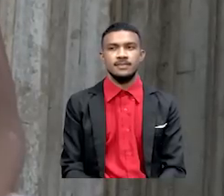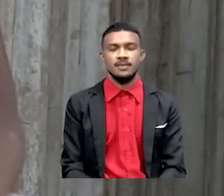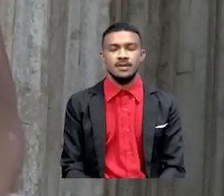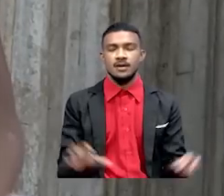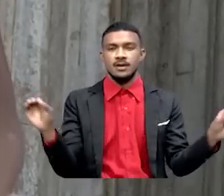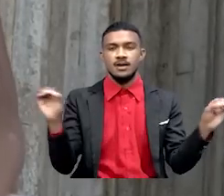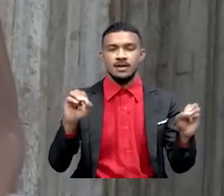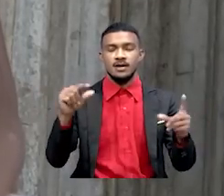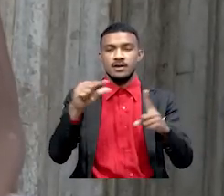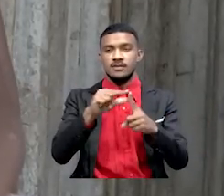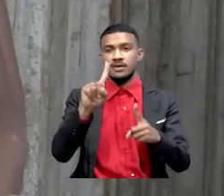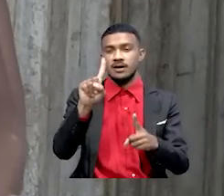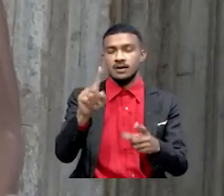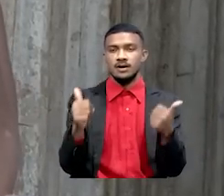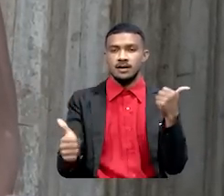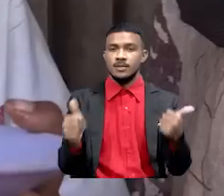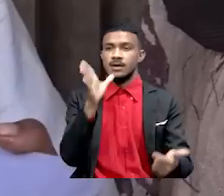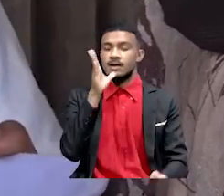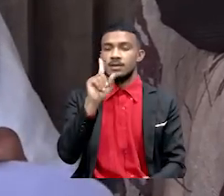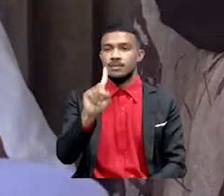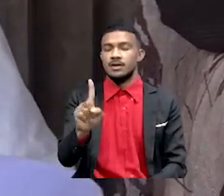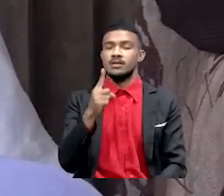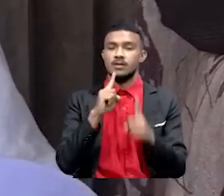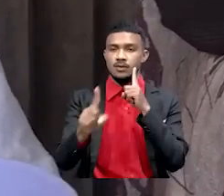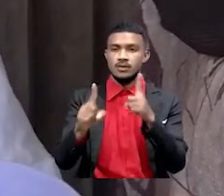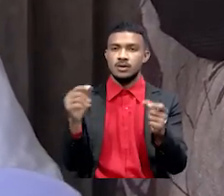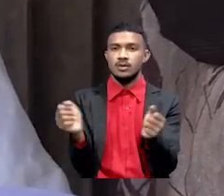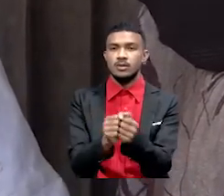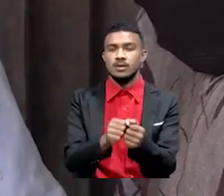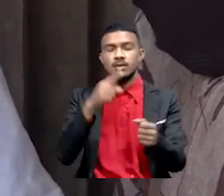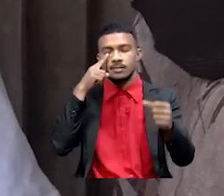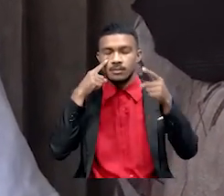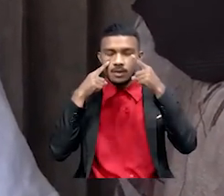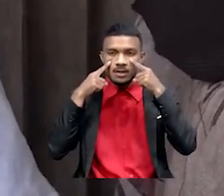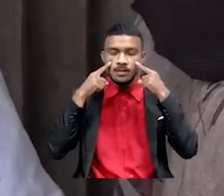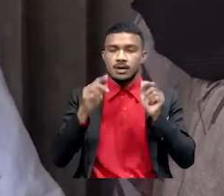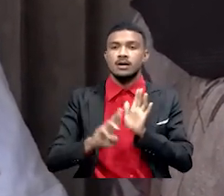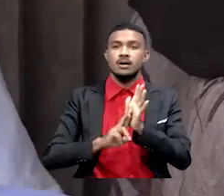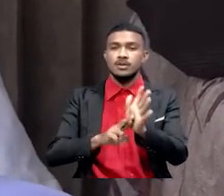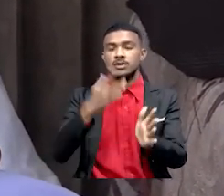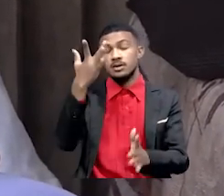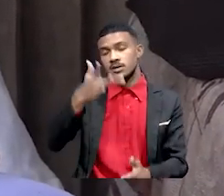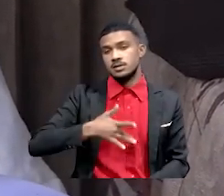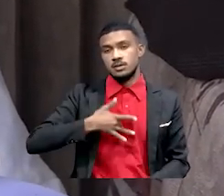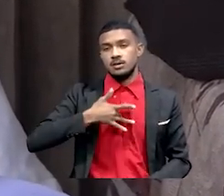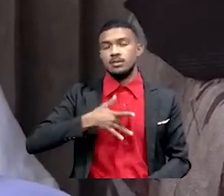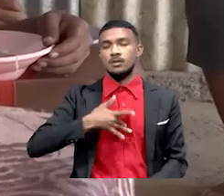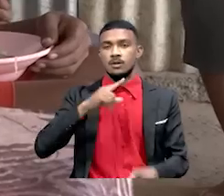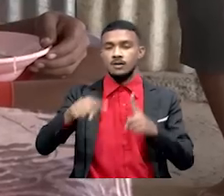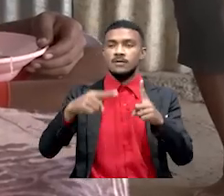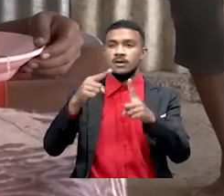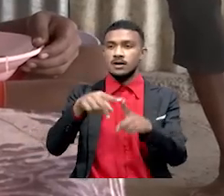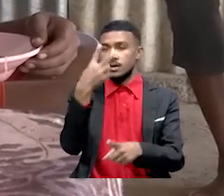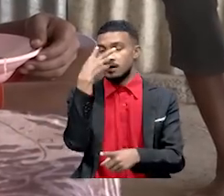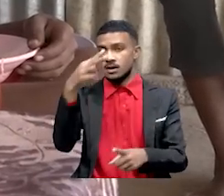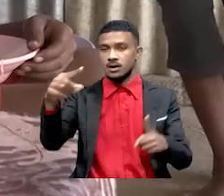Laia li fuan ida nebe ina falo kne ato esclarece, rodet ma tamben, representa ne sentimento, banyira hate ke bani